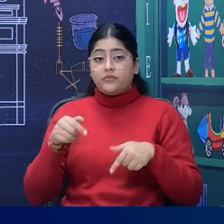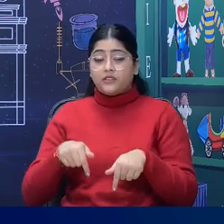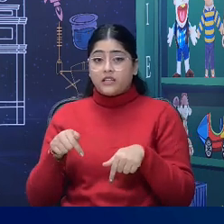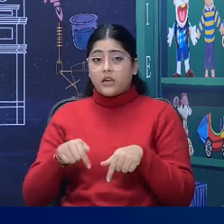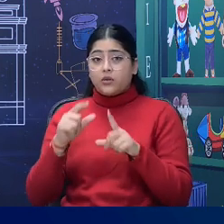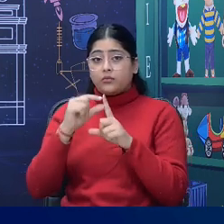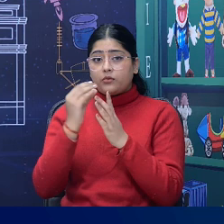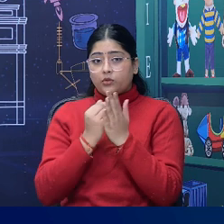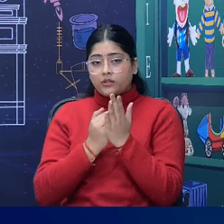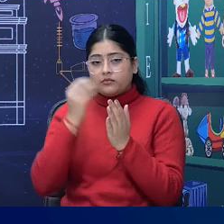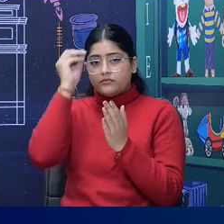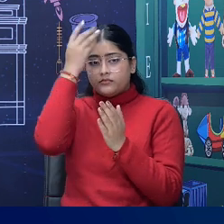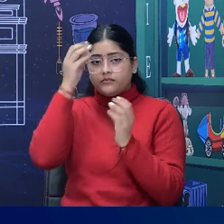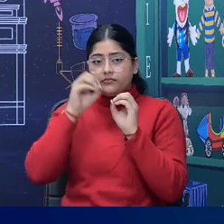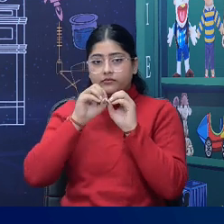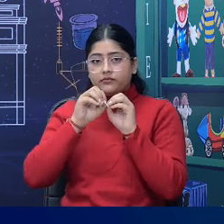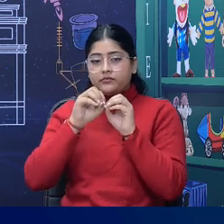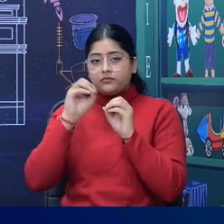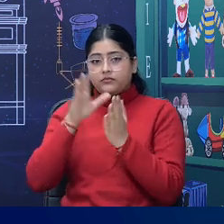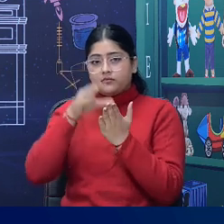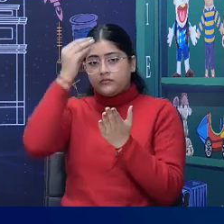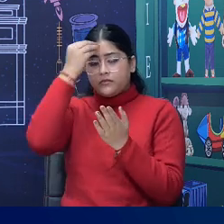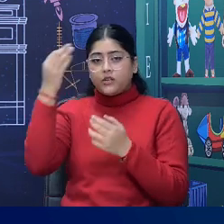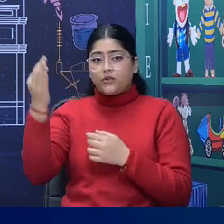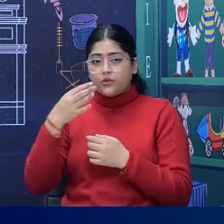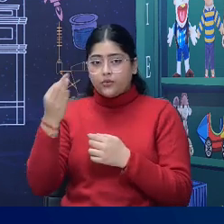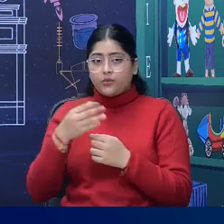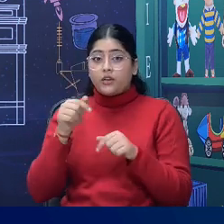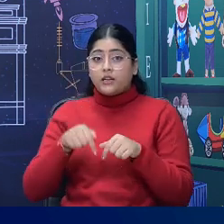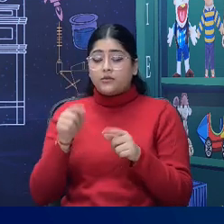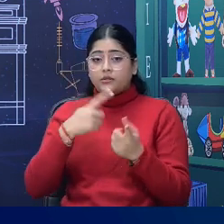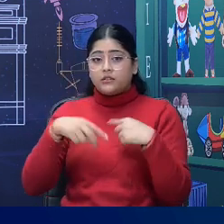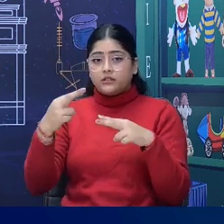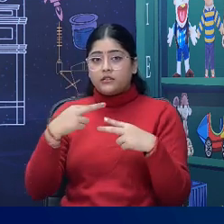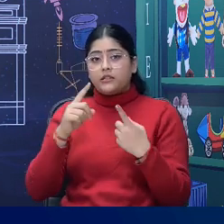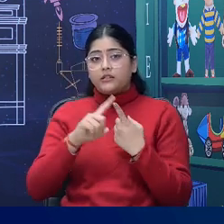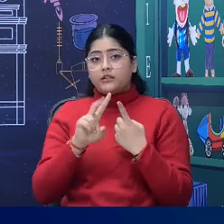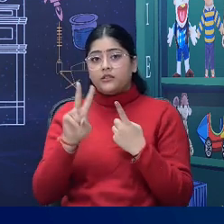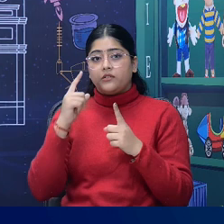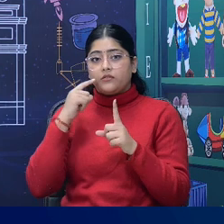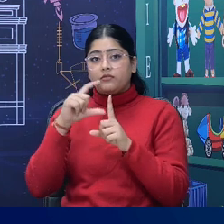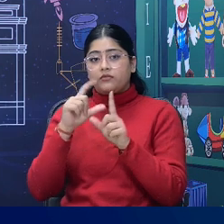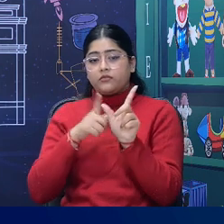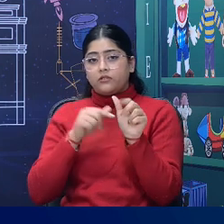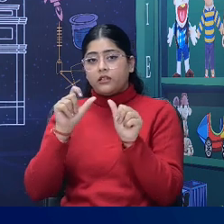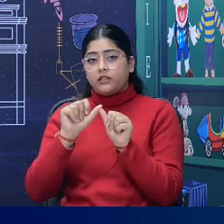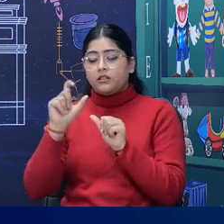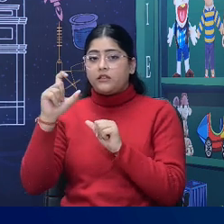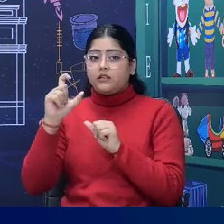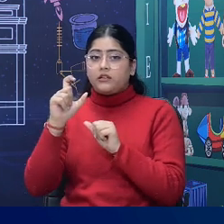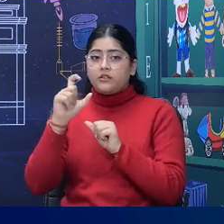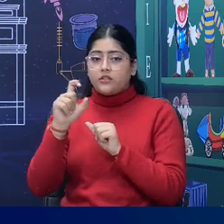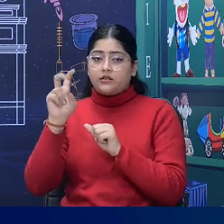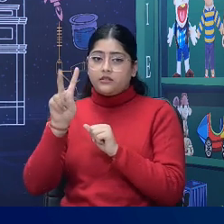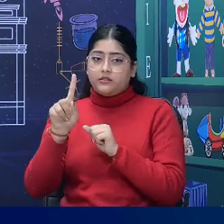को और विस्तृत करते हैं आप हमें देख रहे हैं ई विद्या चैनल नंबर 11 पर कक्षा 11 के बच्चों के लिए यह हिंदी का सत्र है आपकी